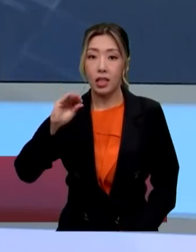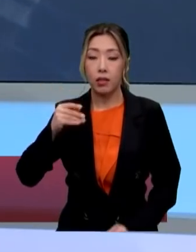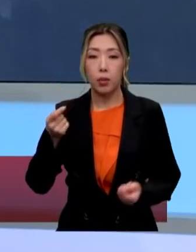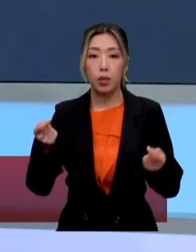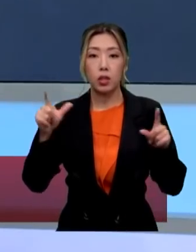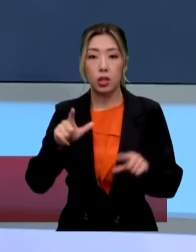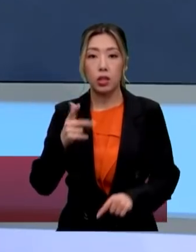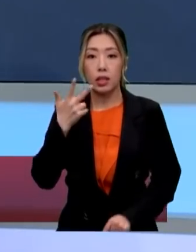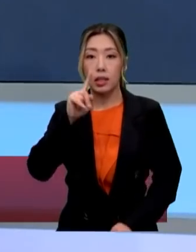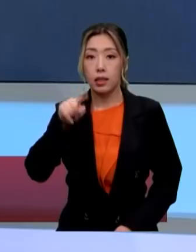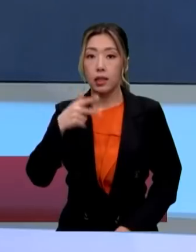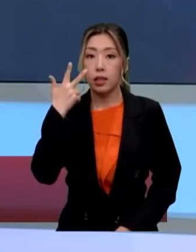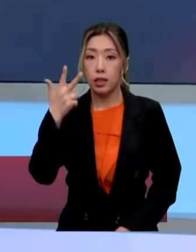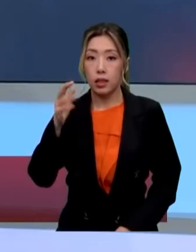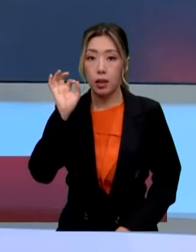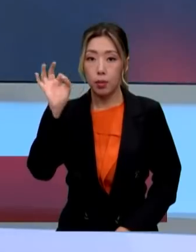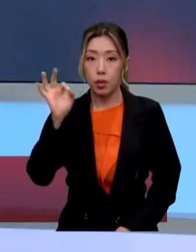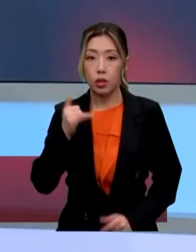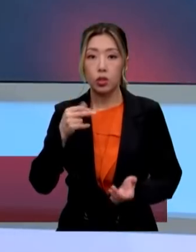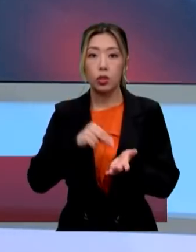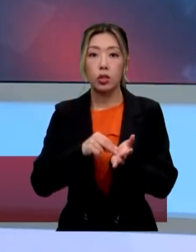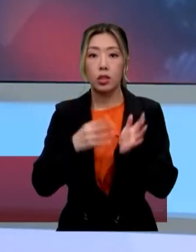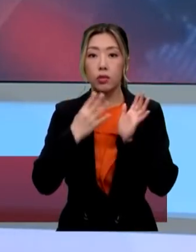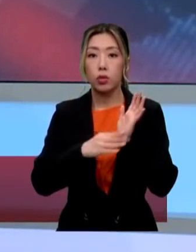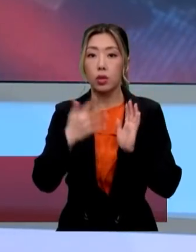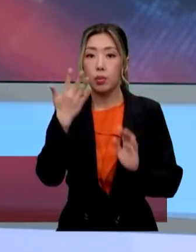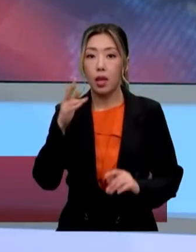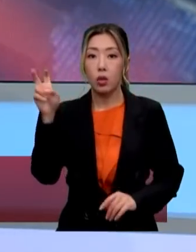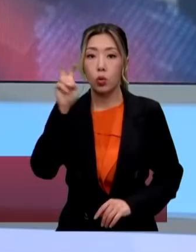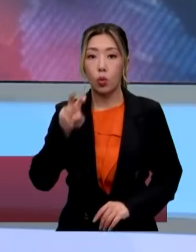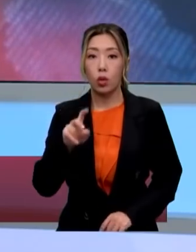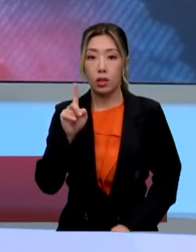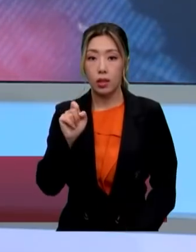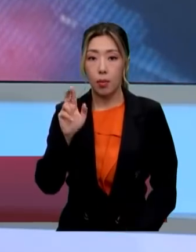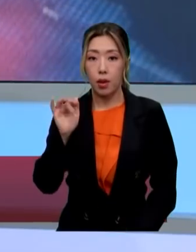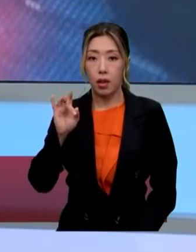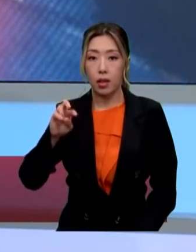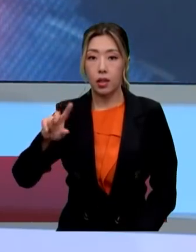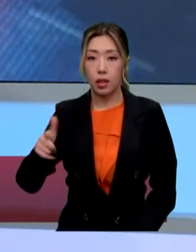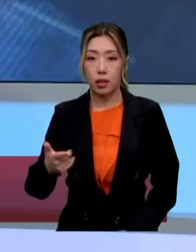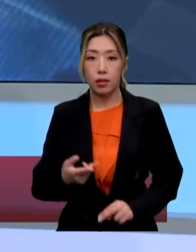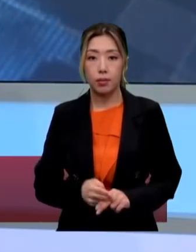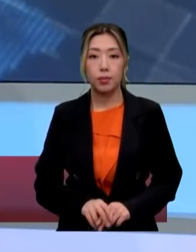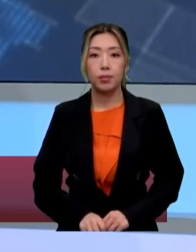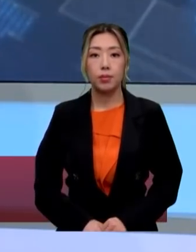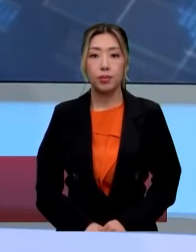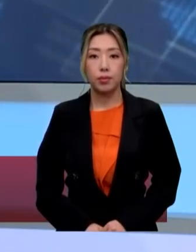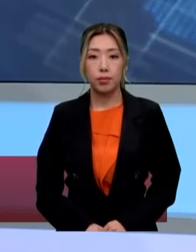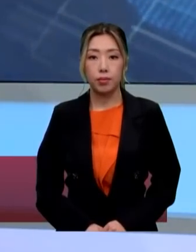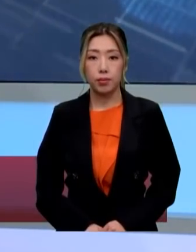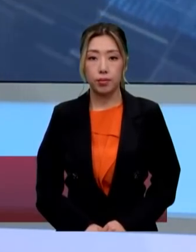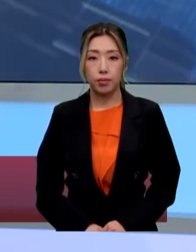на 3,3%. Стоит она теперь почти $95 за баррель. Котировки, понятно, ускорили рост на фоне новостей